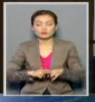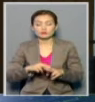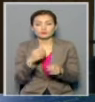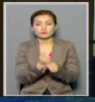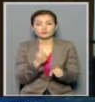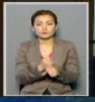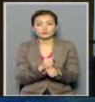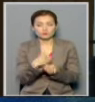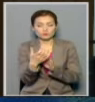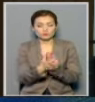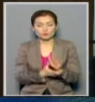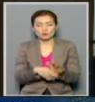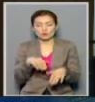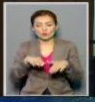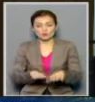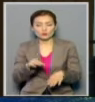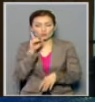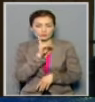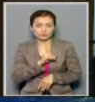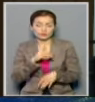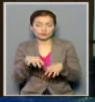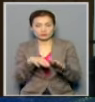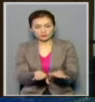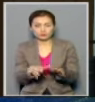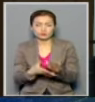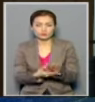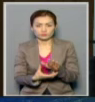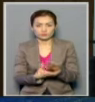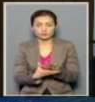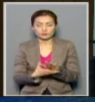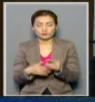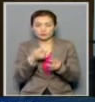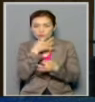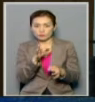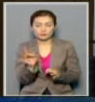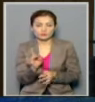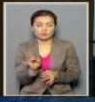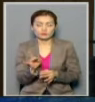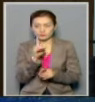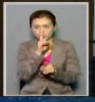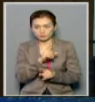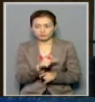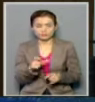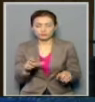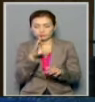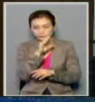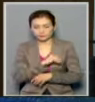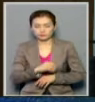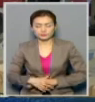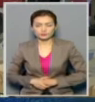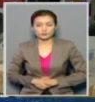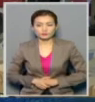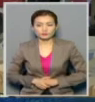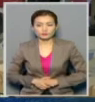тауар ортопедиялық негізде жасалған. Мұнда табаны жалпақ, сүйегі шығыңқы және кез келген ерекшелігі бар адамдарға аяқ киім